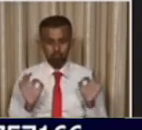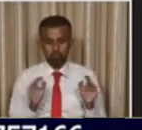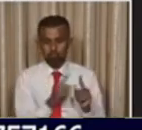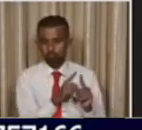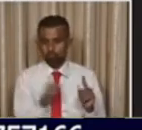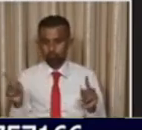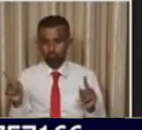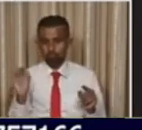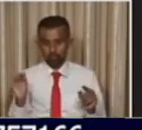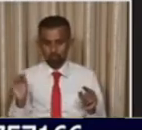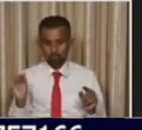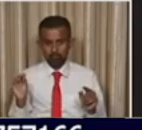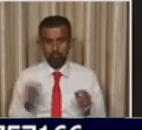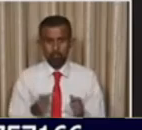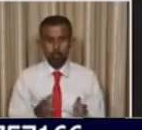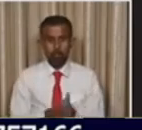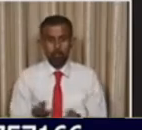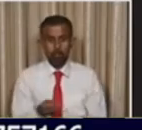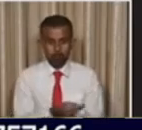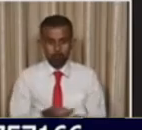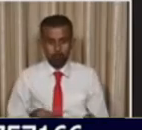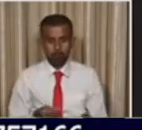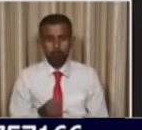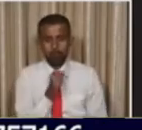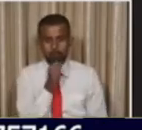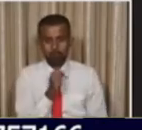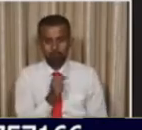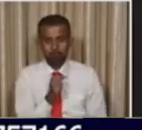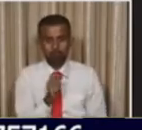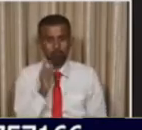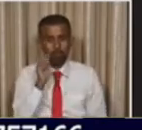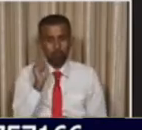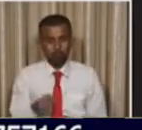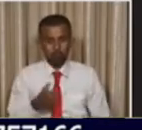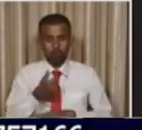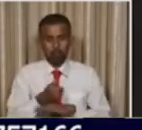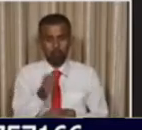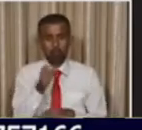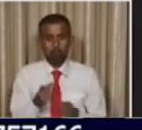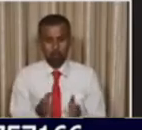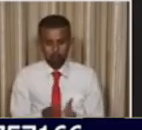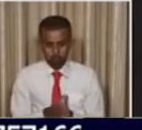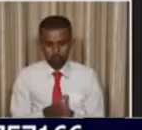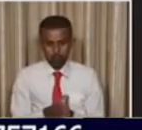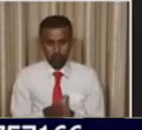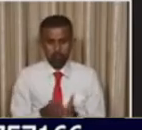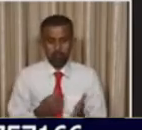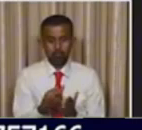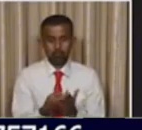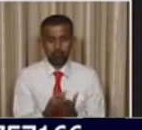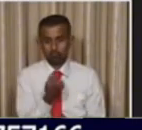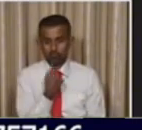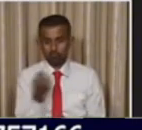නම් ඒ පිළිබඳව ඒ කමිටුවක් තියෙනවා විශ්‍රාමික විනිසුරුවරයෙක්ගේ සභාපතිත්වයෙන් යුතුව. ඒ කමිටුව අපිට නිර්දේශ කරනවා